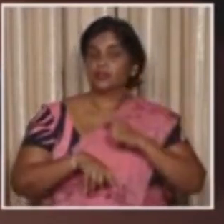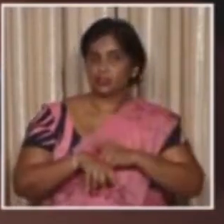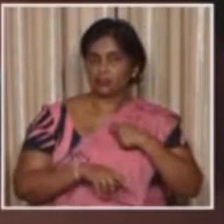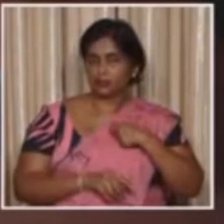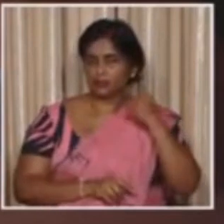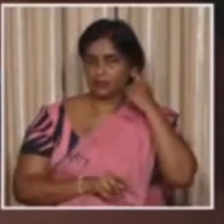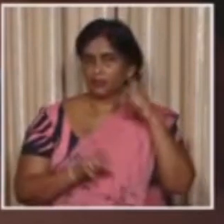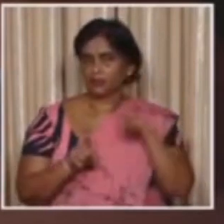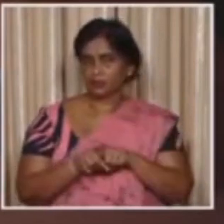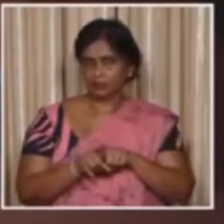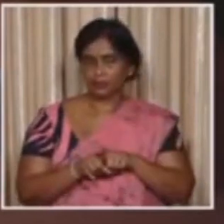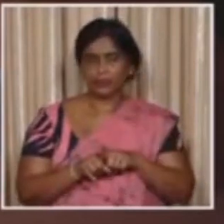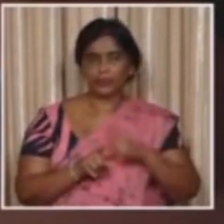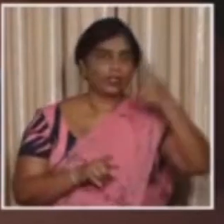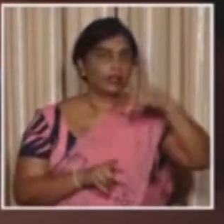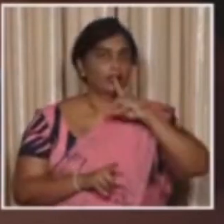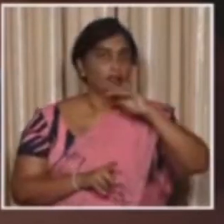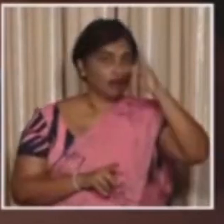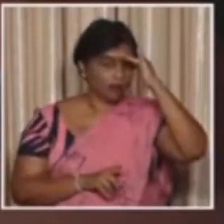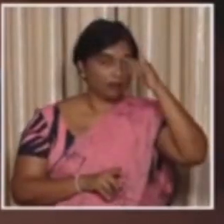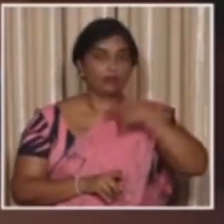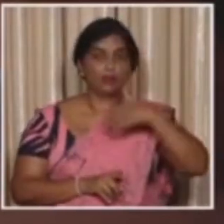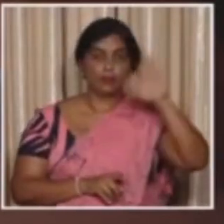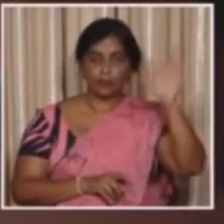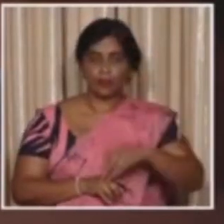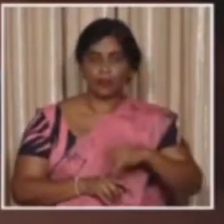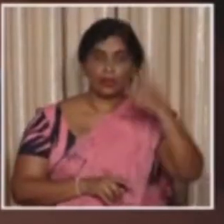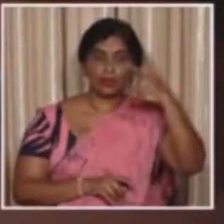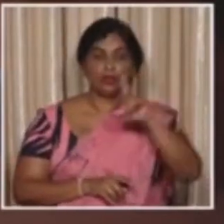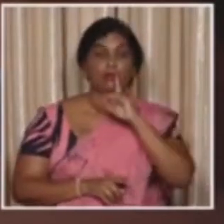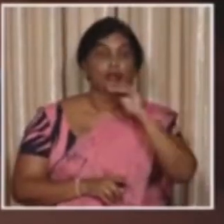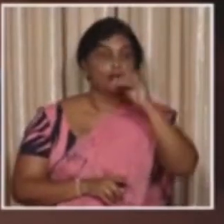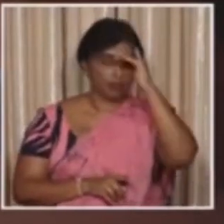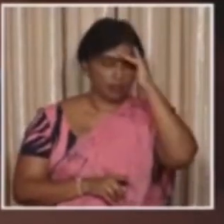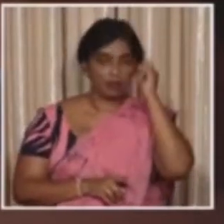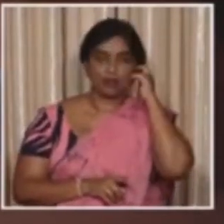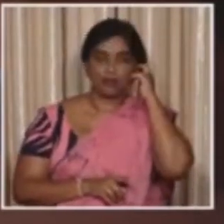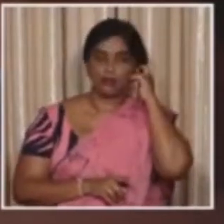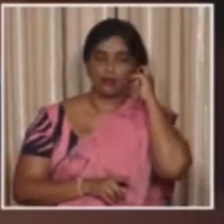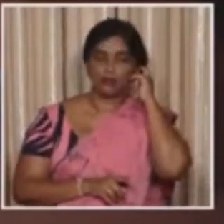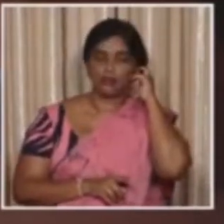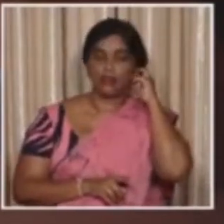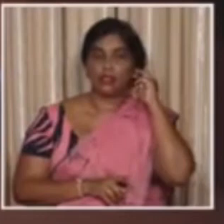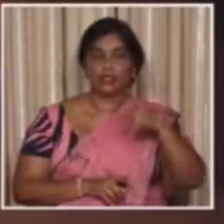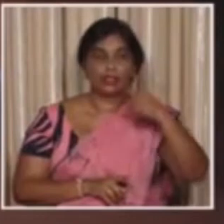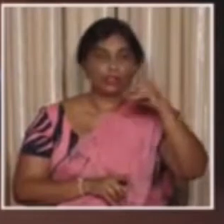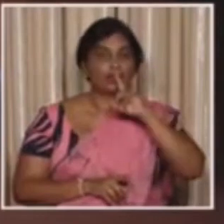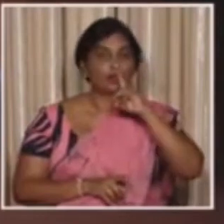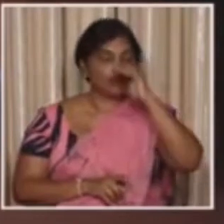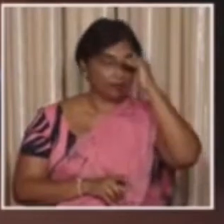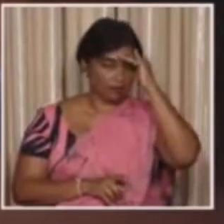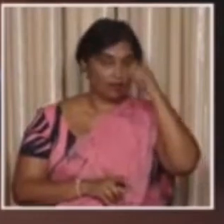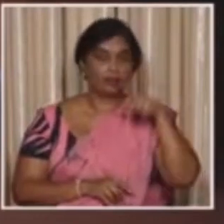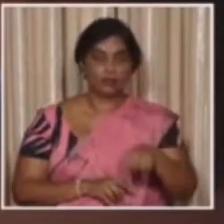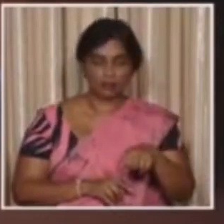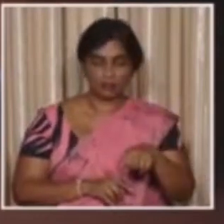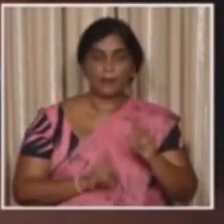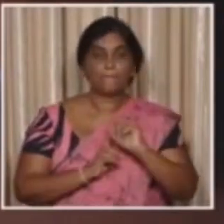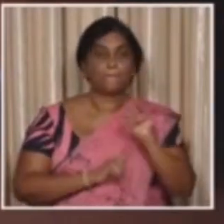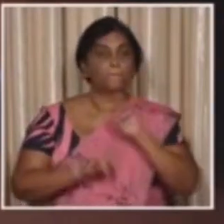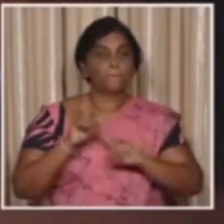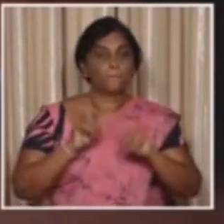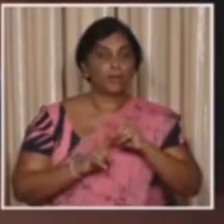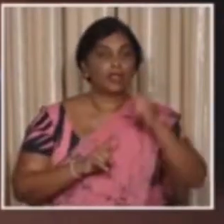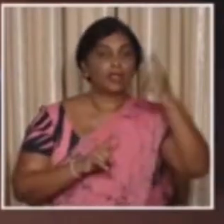bijit, niyoja kata anak itu mau kende gua, ini niyoja kata anak itu mau, dan niyoja kata anak itu mau, hari ini sab me parlimen